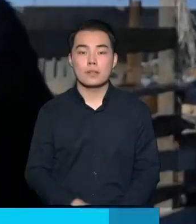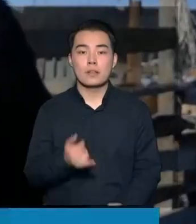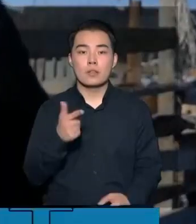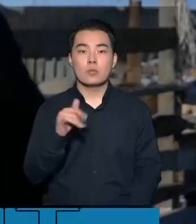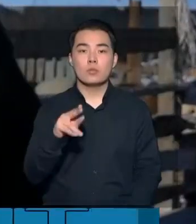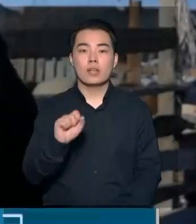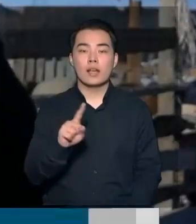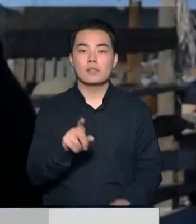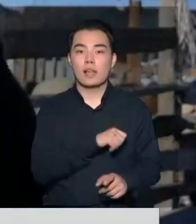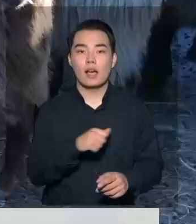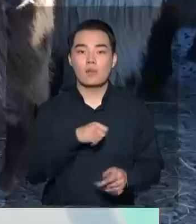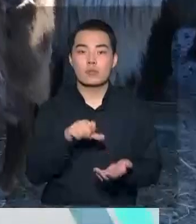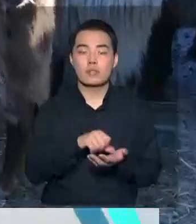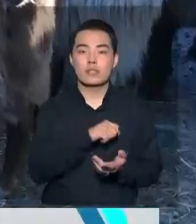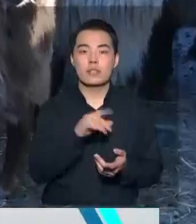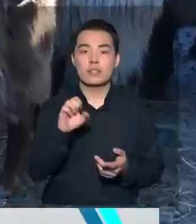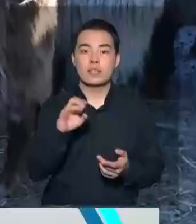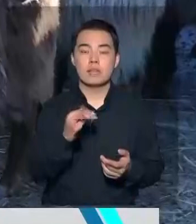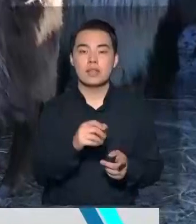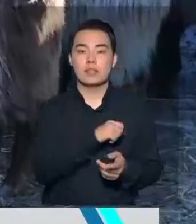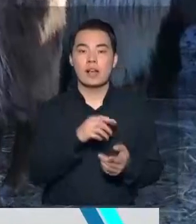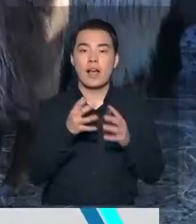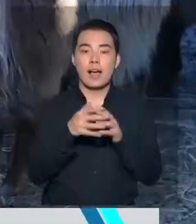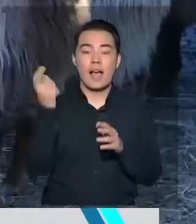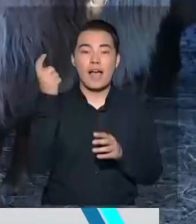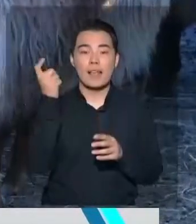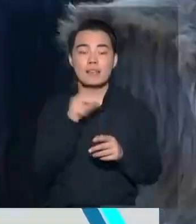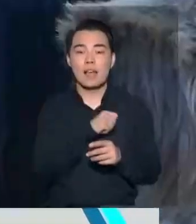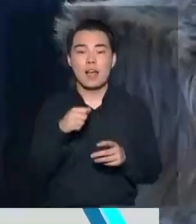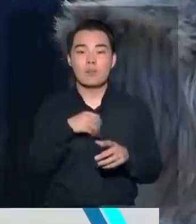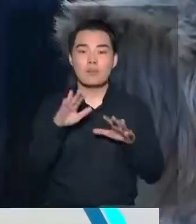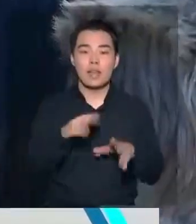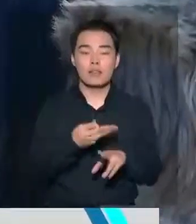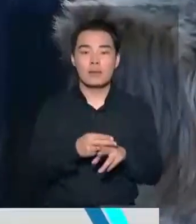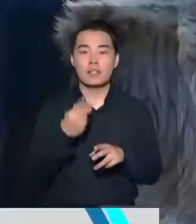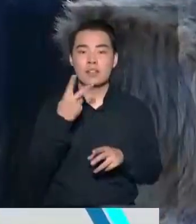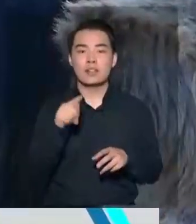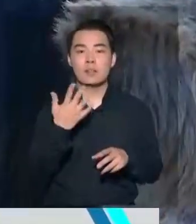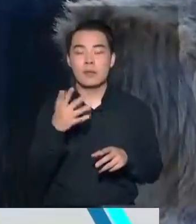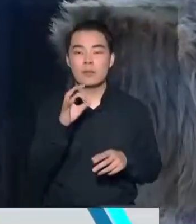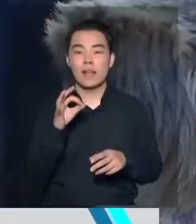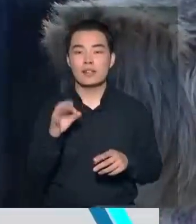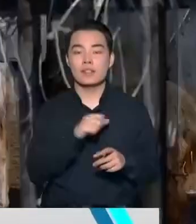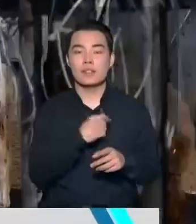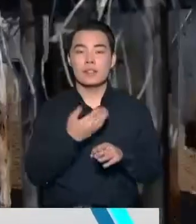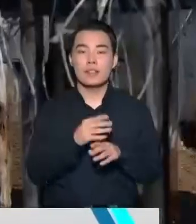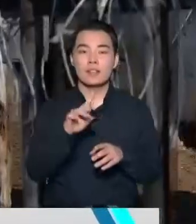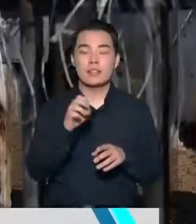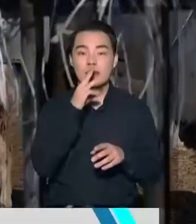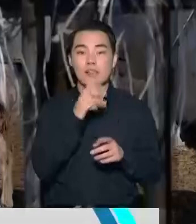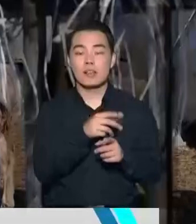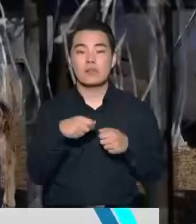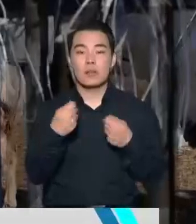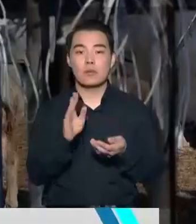Гүлназ Омарова Мибулақ селолық округындағы ауыл шаруашылығы кооперативінің төрайымы. 2,5%-бен несие беріледі дегенді естіген